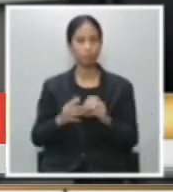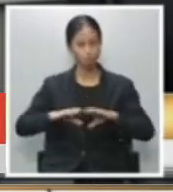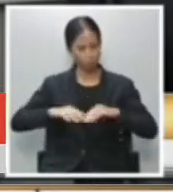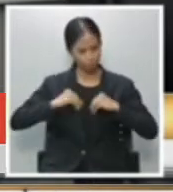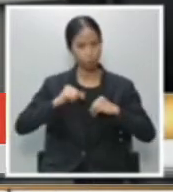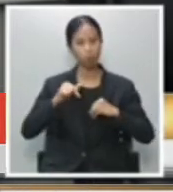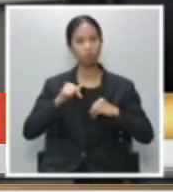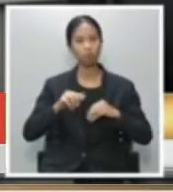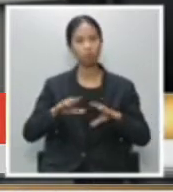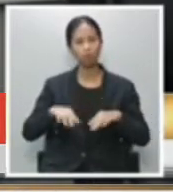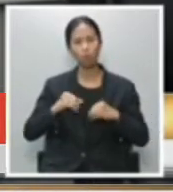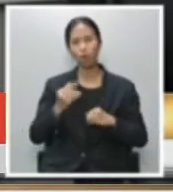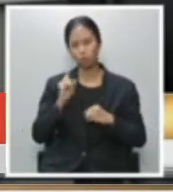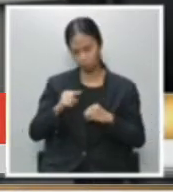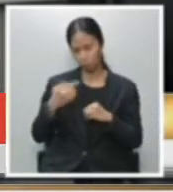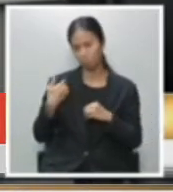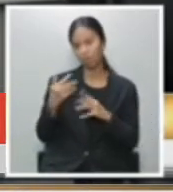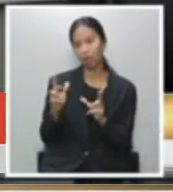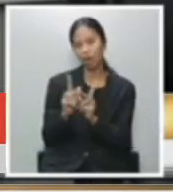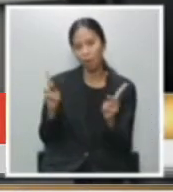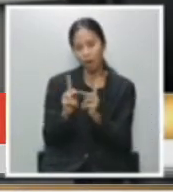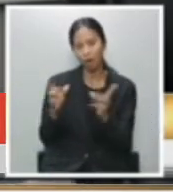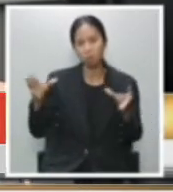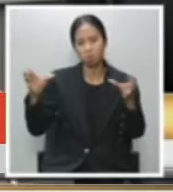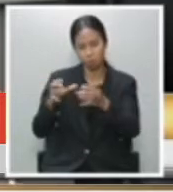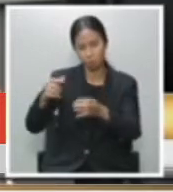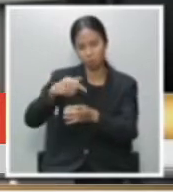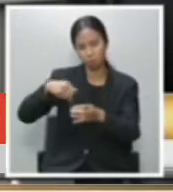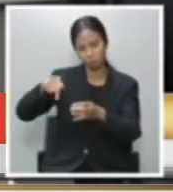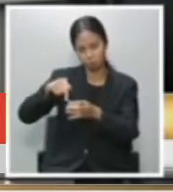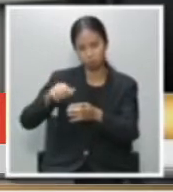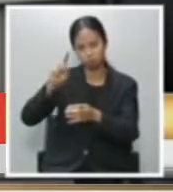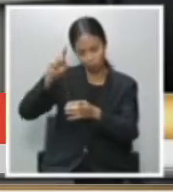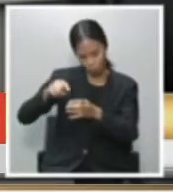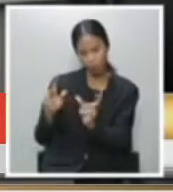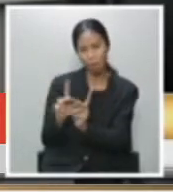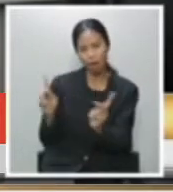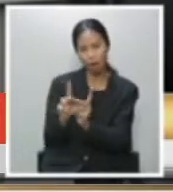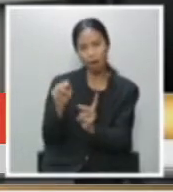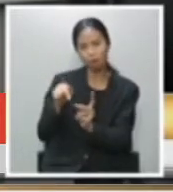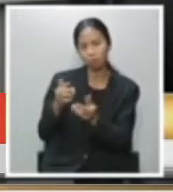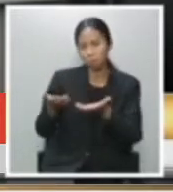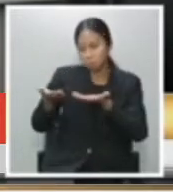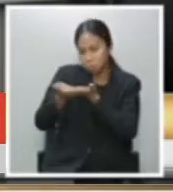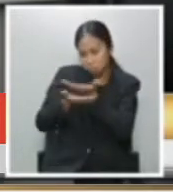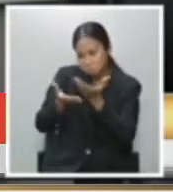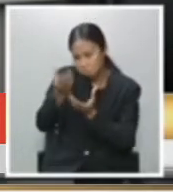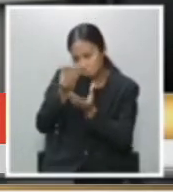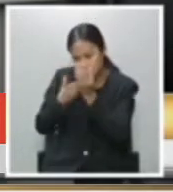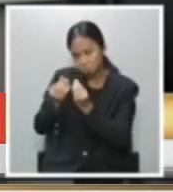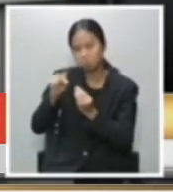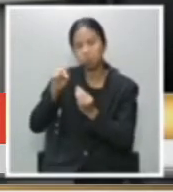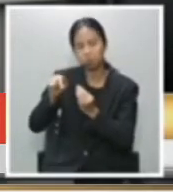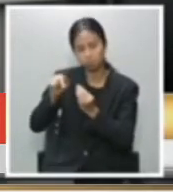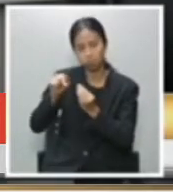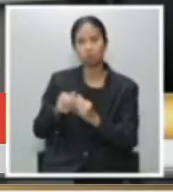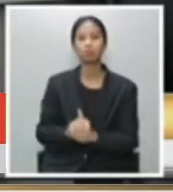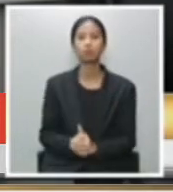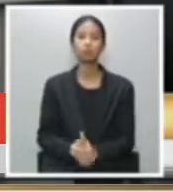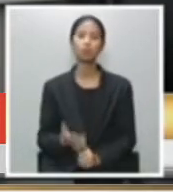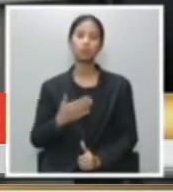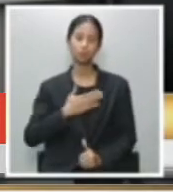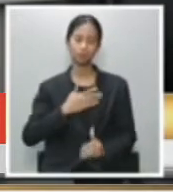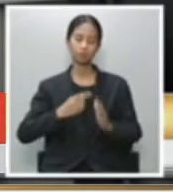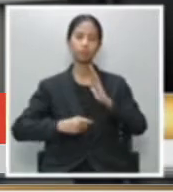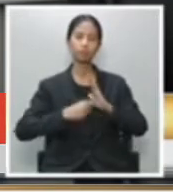างยิ่งที่ควรจะต้องตั้งกรรมาธิการวิสามัญขึ้นไปพิจารณาศึกษาในเรื่องนี้ผมมีเหตุผล